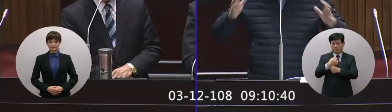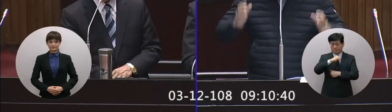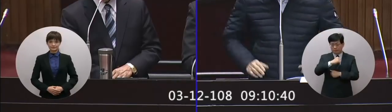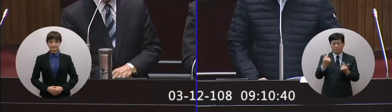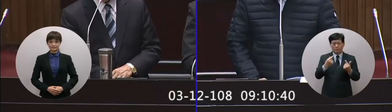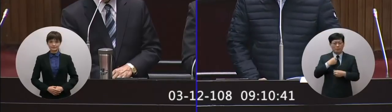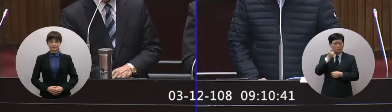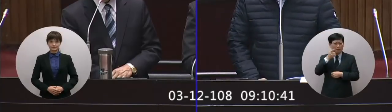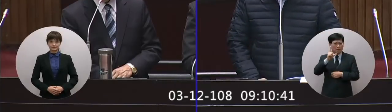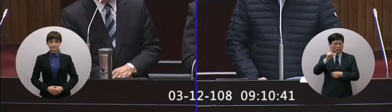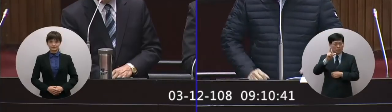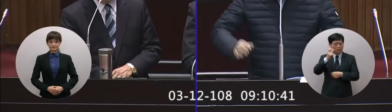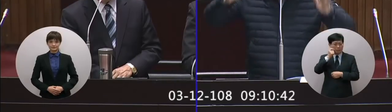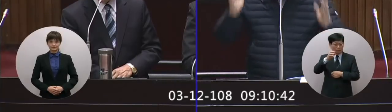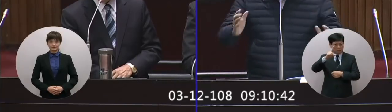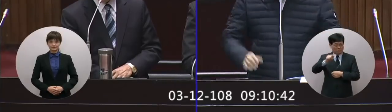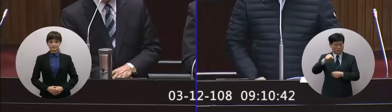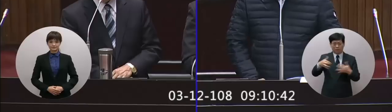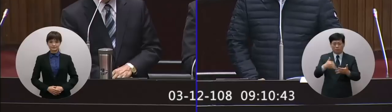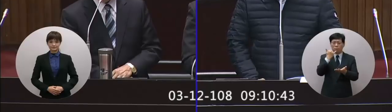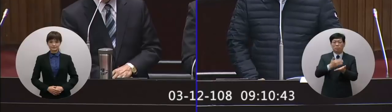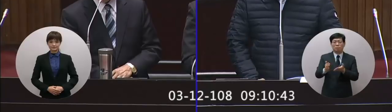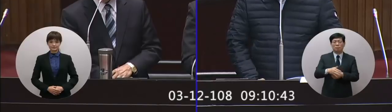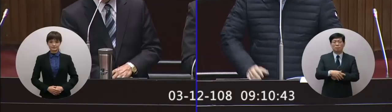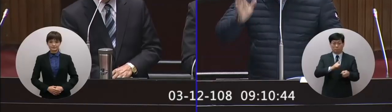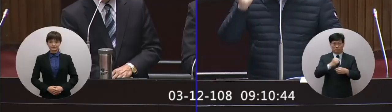尤其低薪马解决掉。你尽了力，